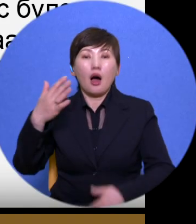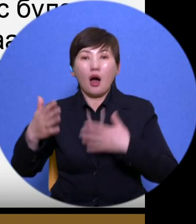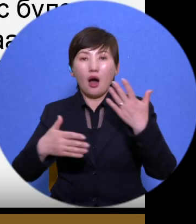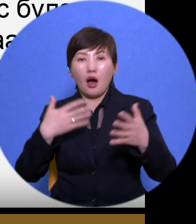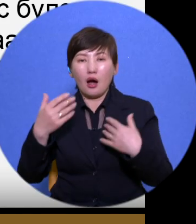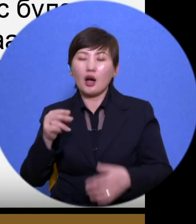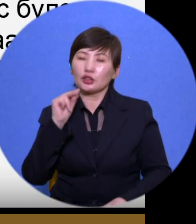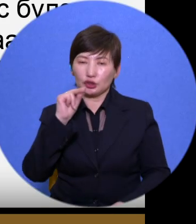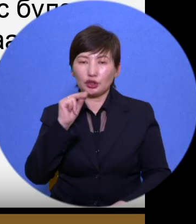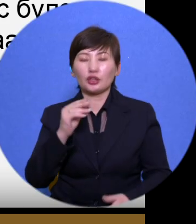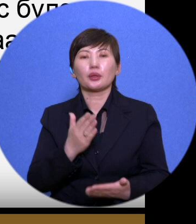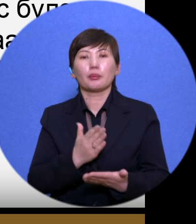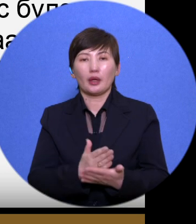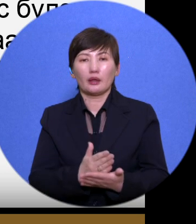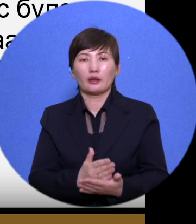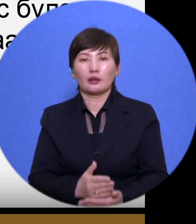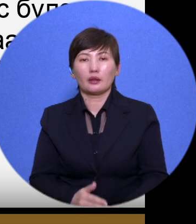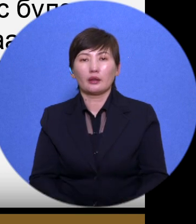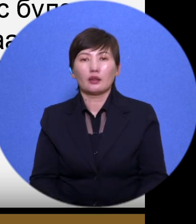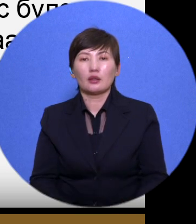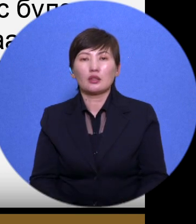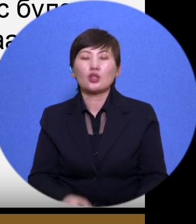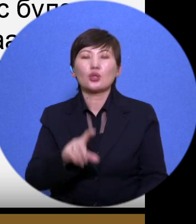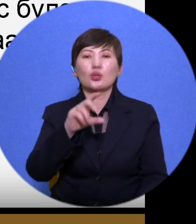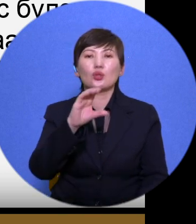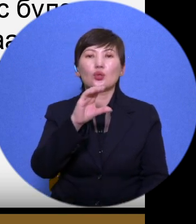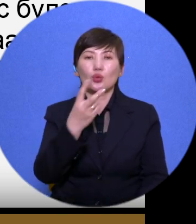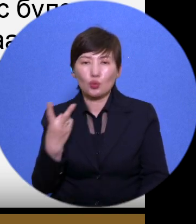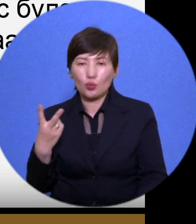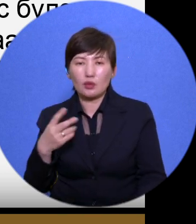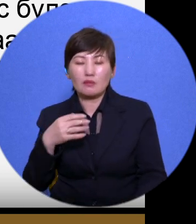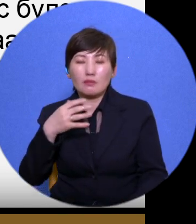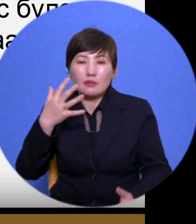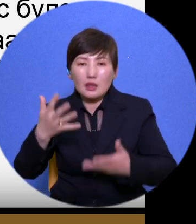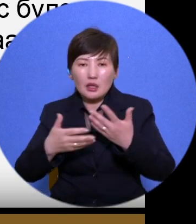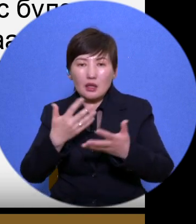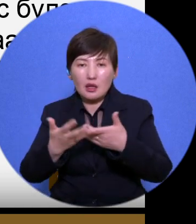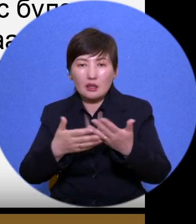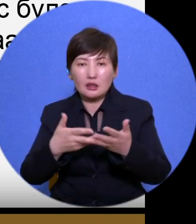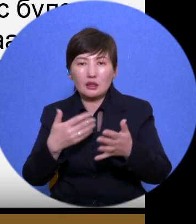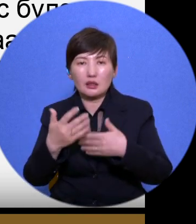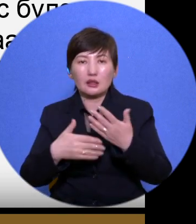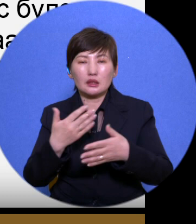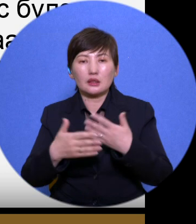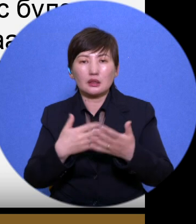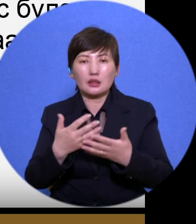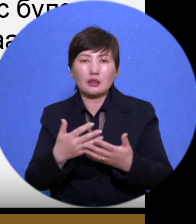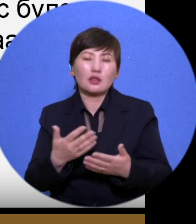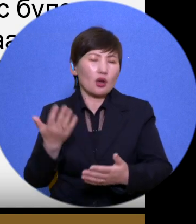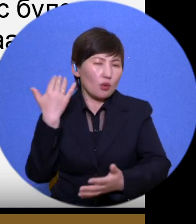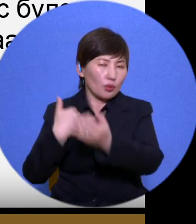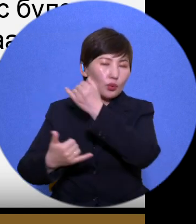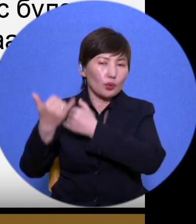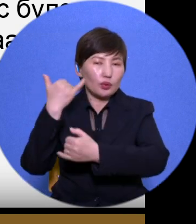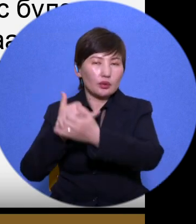чанар гэж байдаг. Агаарсаг байх шинч чанарыг ашиглаад сүүний эсэлтэлтийн үйл явцад хэрхэн нөлөөлдөг талаас нь ингээд монголчууд эртдэр үеэс